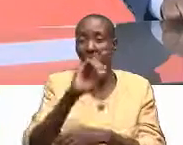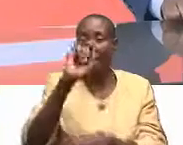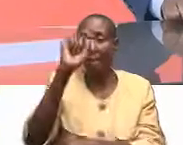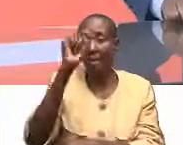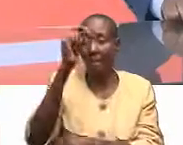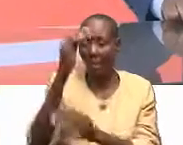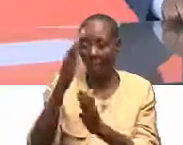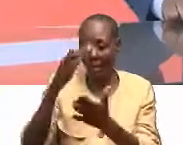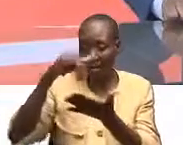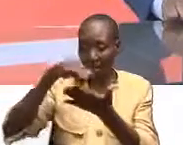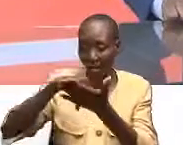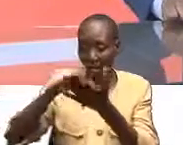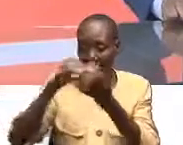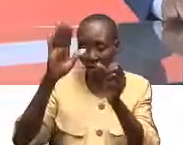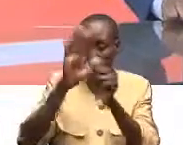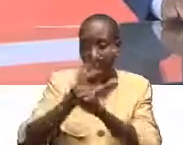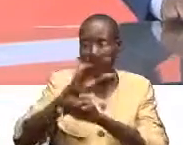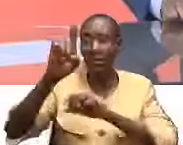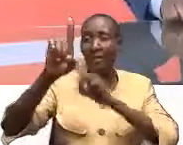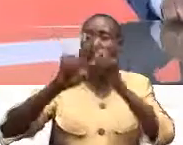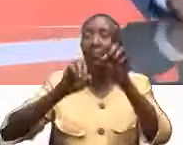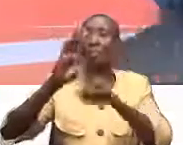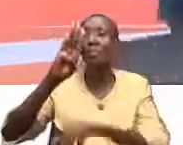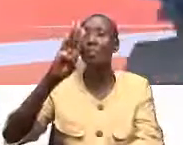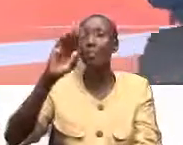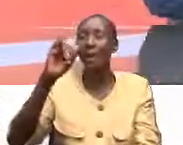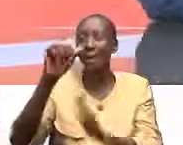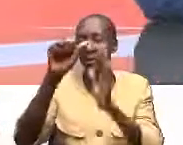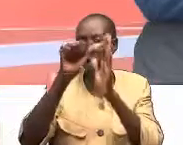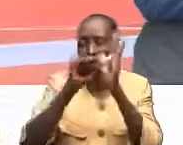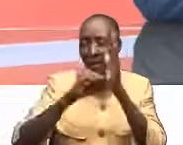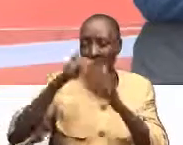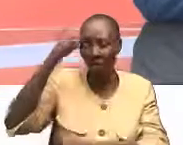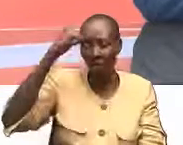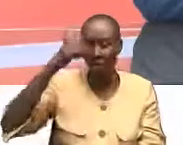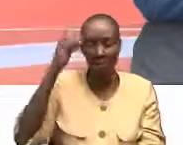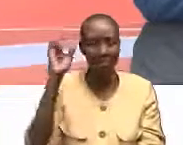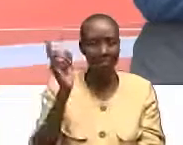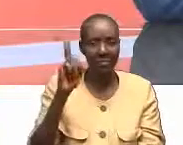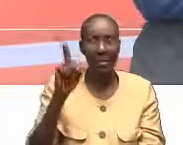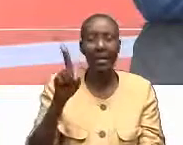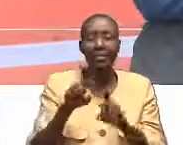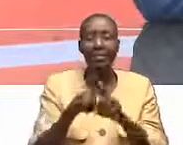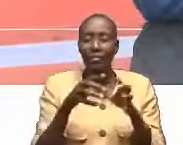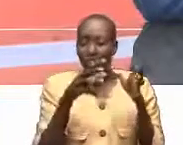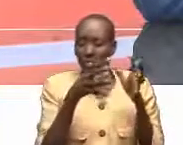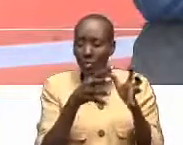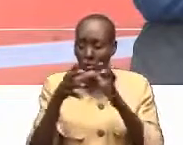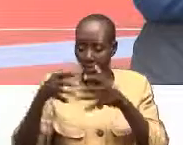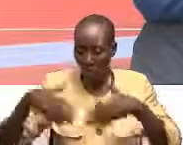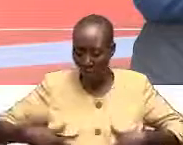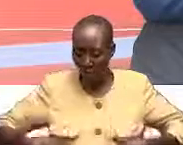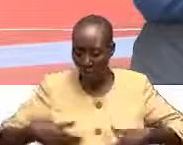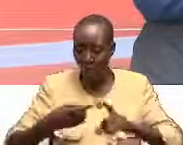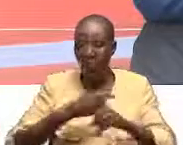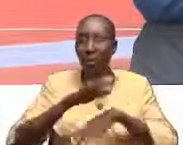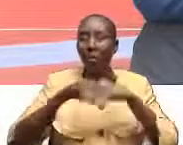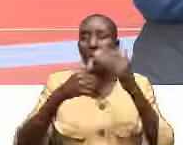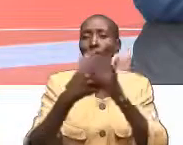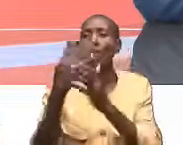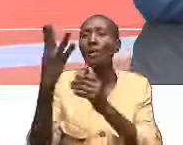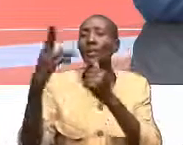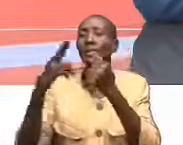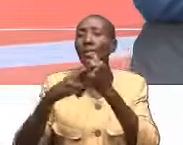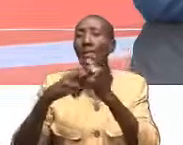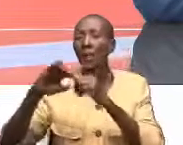safari ya BBI na si agenda ya wanasiasa. Vile vile makundi ya vijana kutoka kaunti zote 47 wamewasilisha